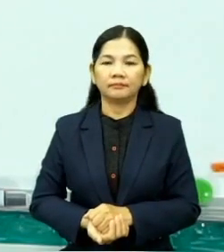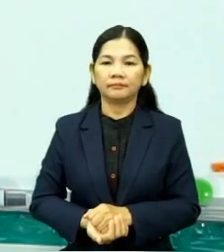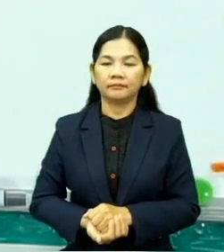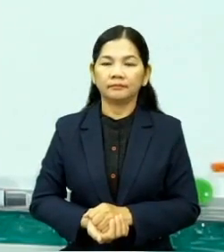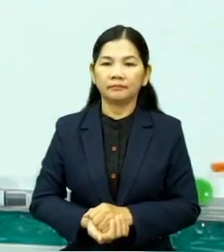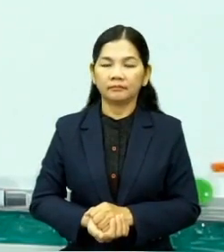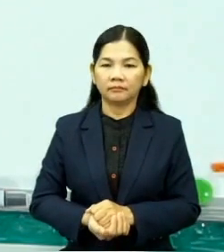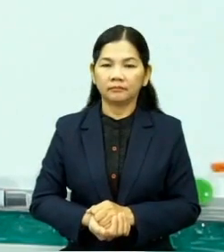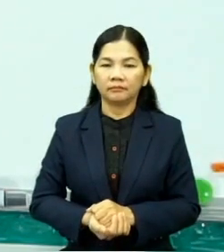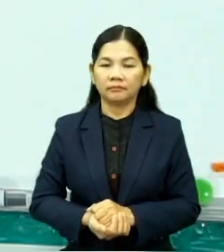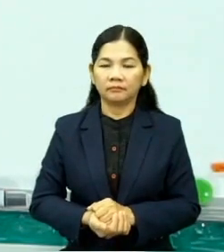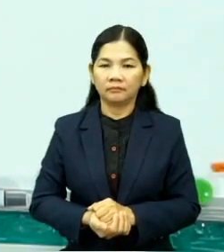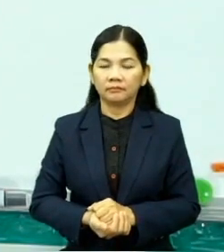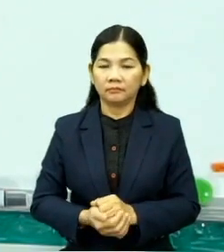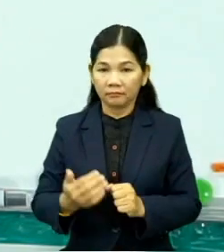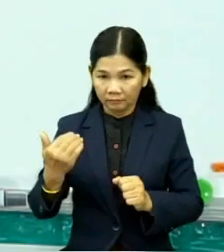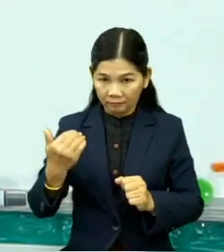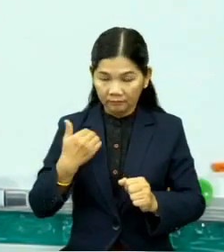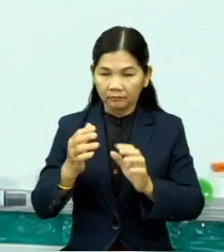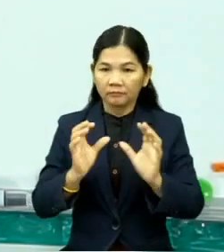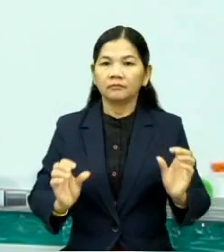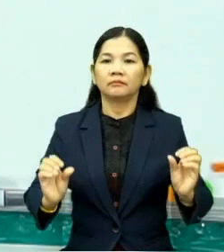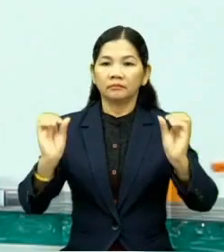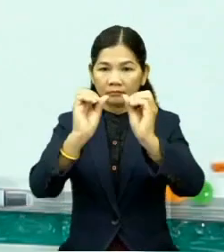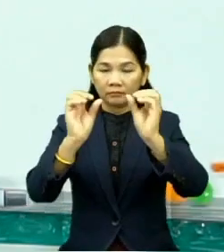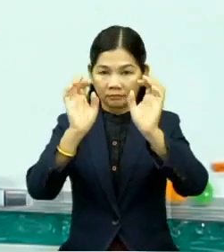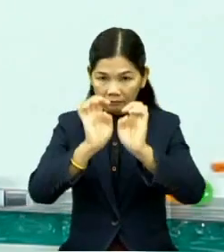តាមលំនាំធម្មជាតិ